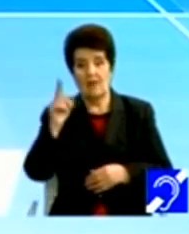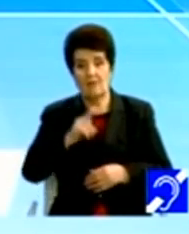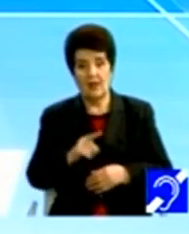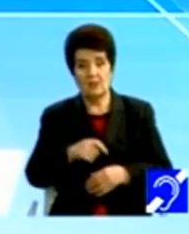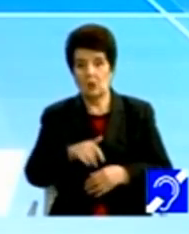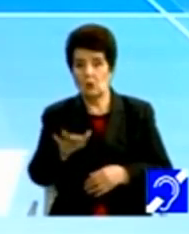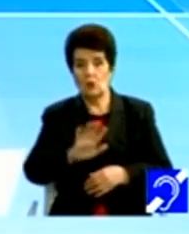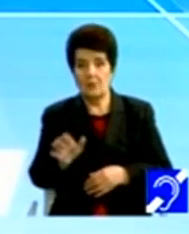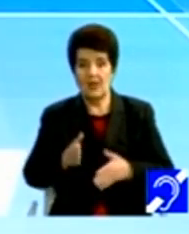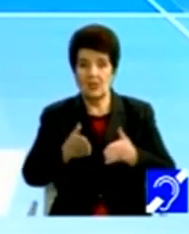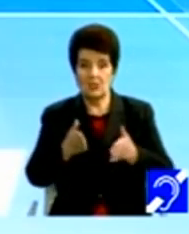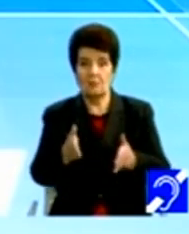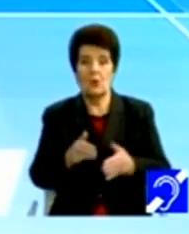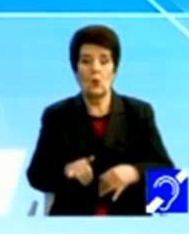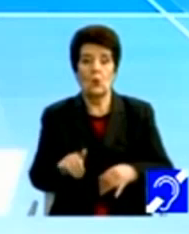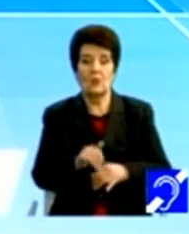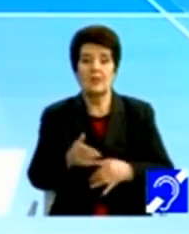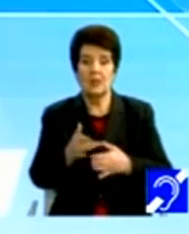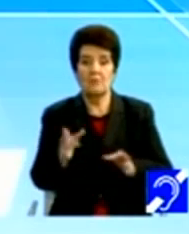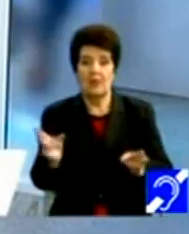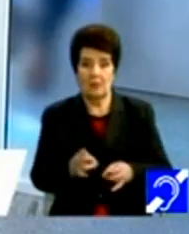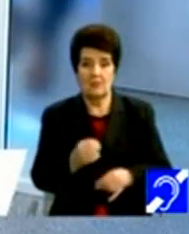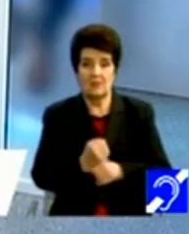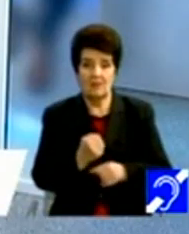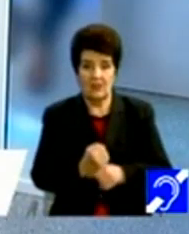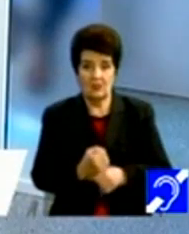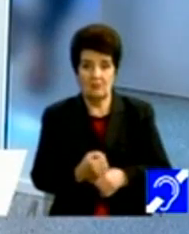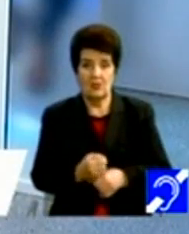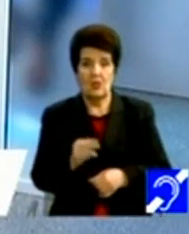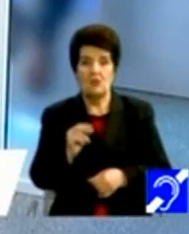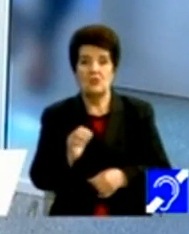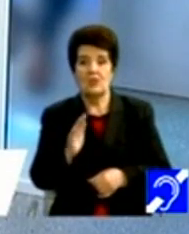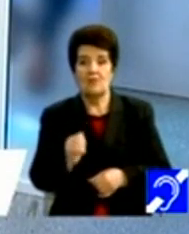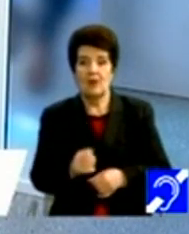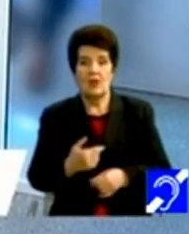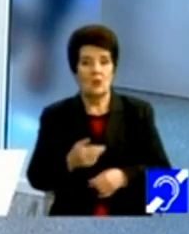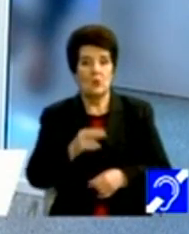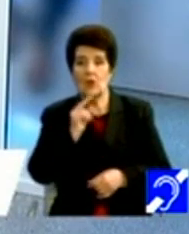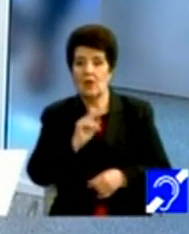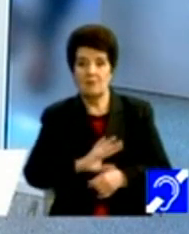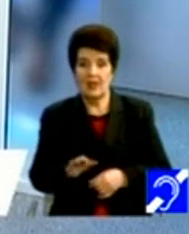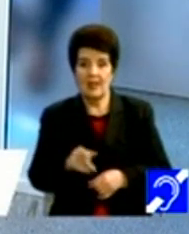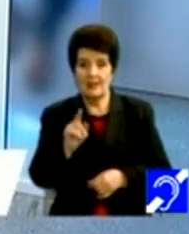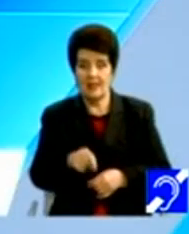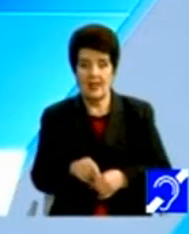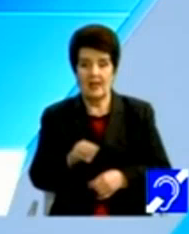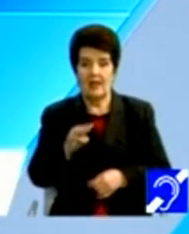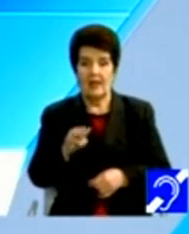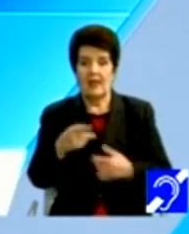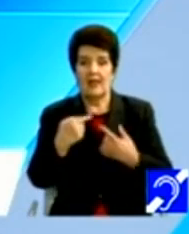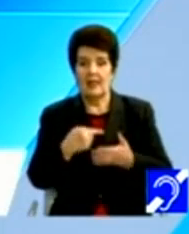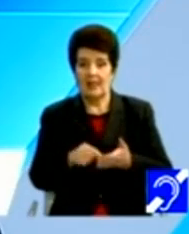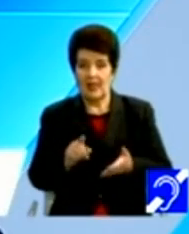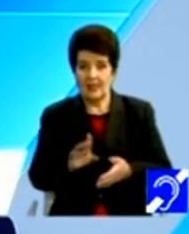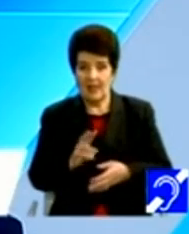mergem acolo unde trebuie, trebuie să facem ceva. Domnul Țicu, eu nu v-am acuzat de trădare, cred că colegii dumneavoastră din